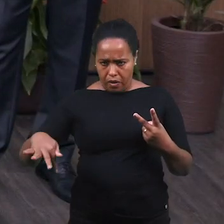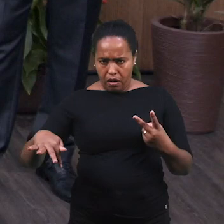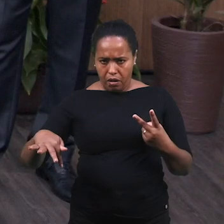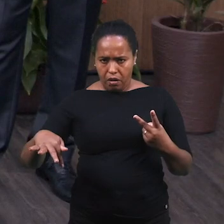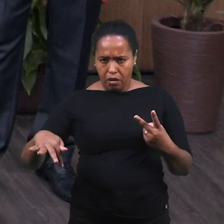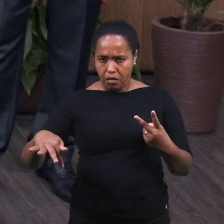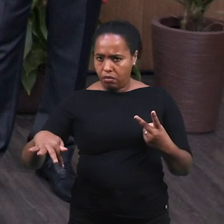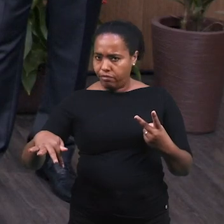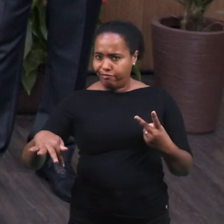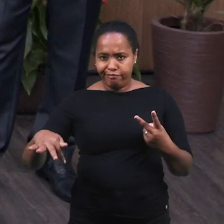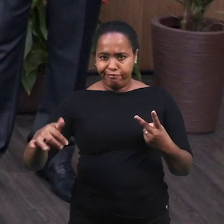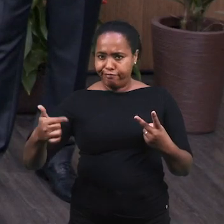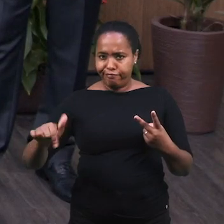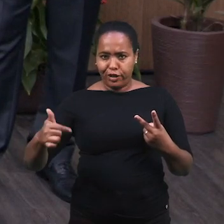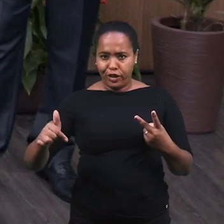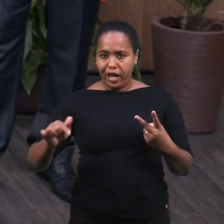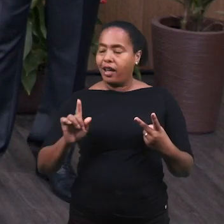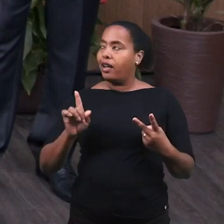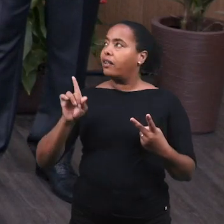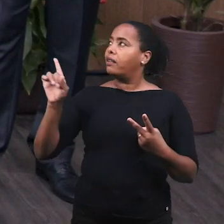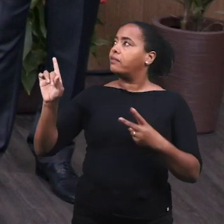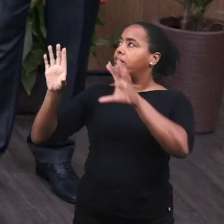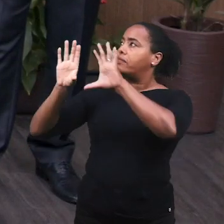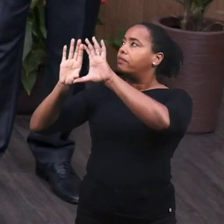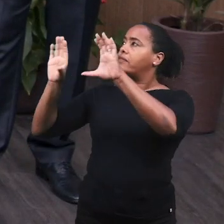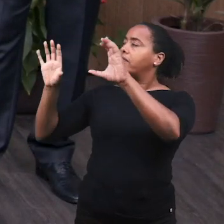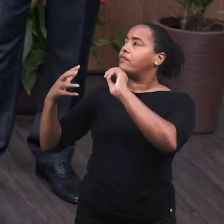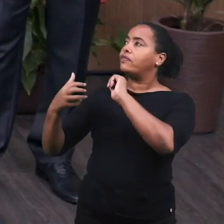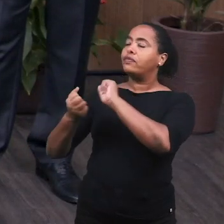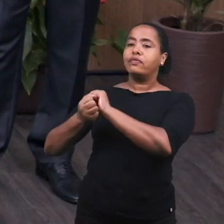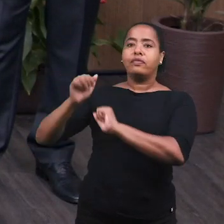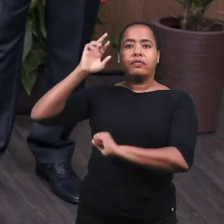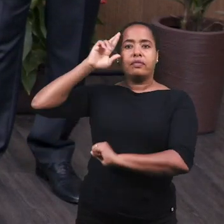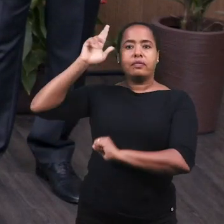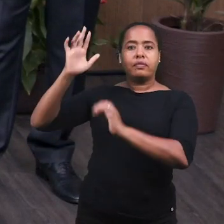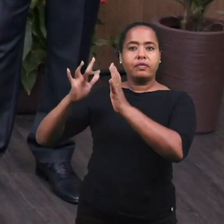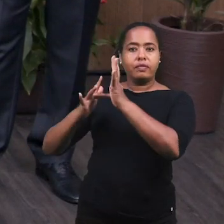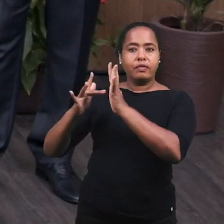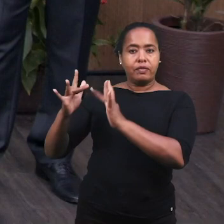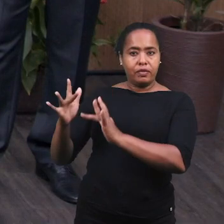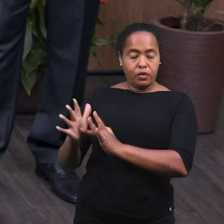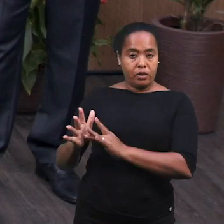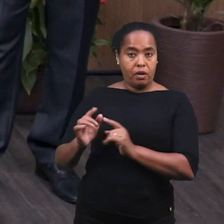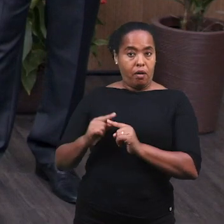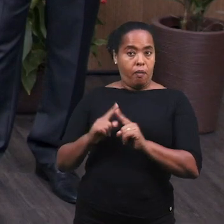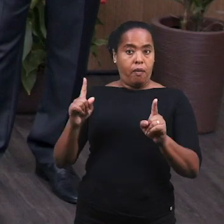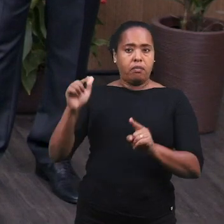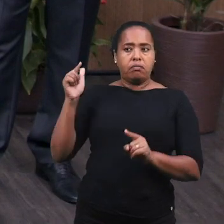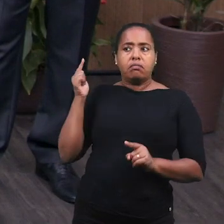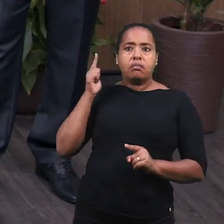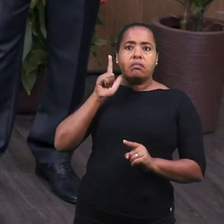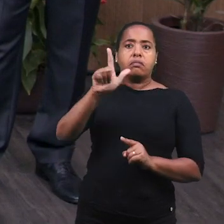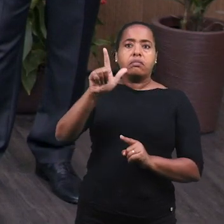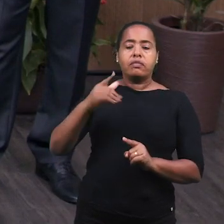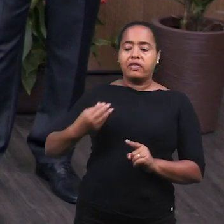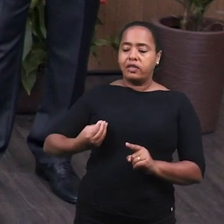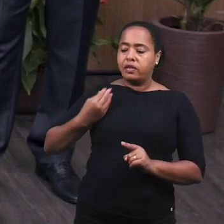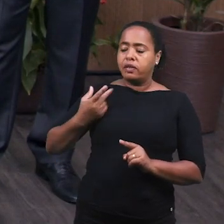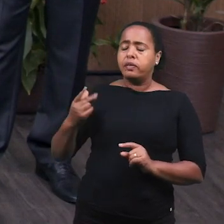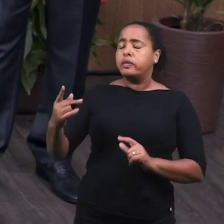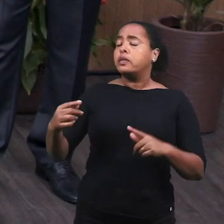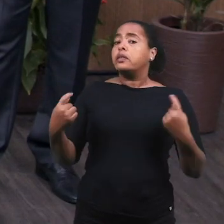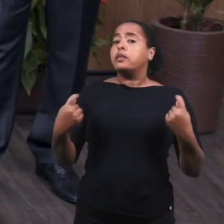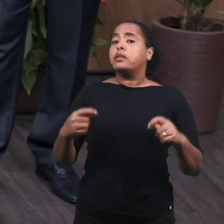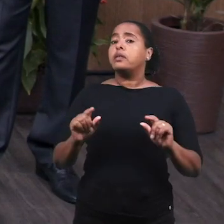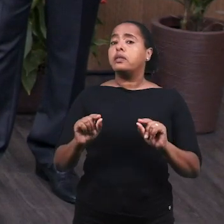которая никогда не закончится. И мы будем жить в небесах с Иисусом. И чтобы достичь жизни